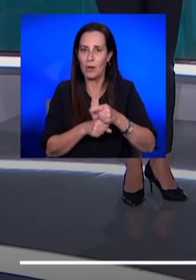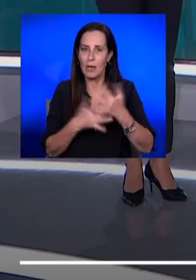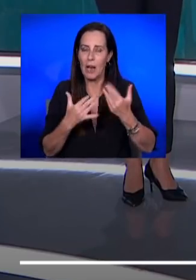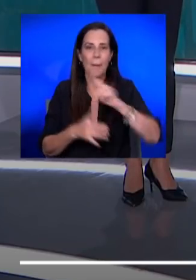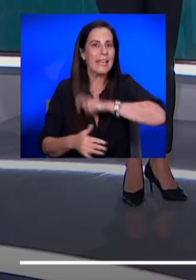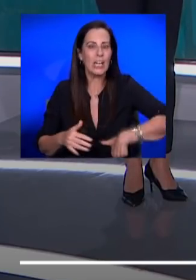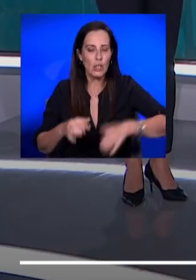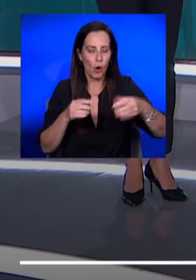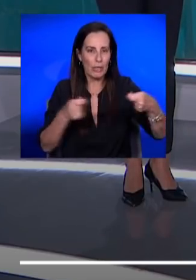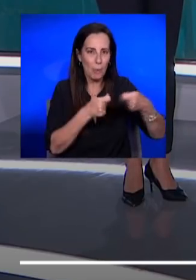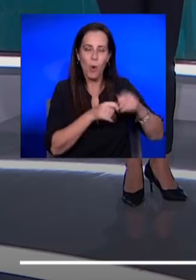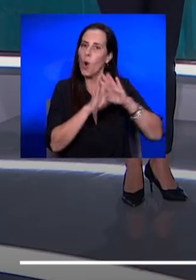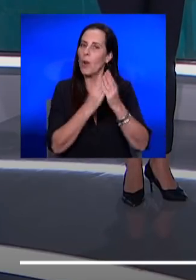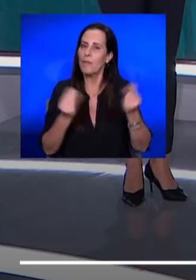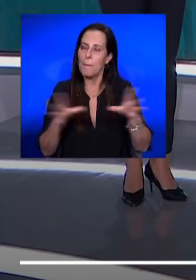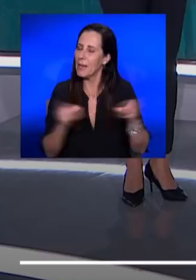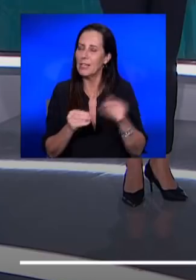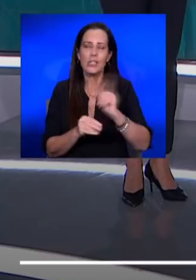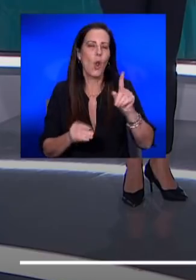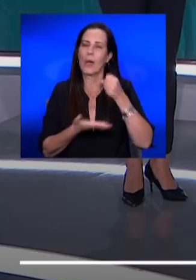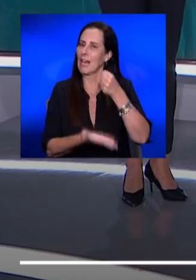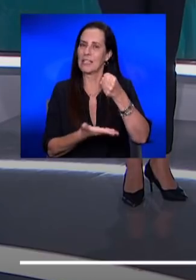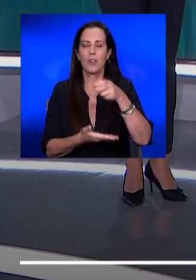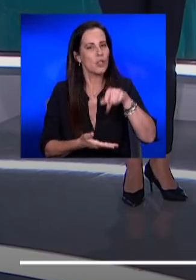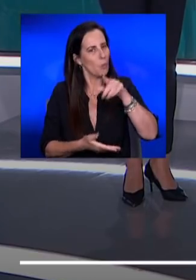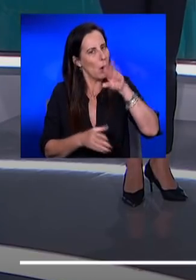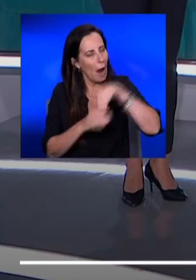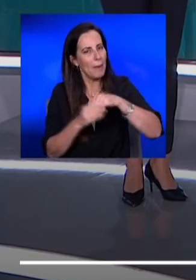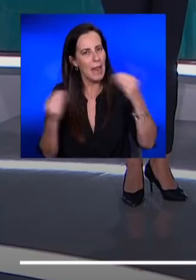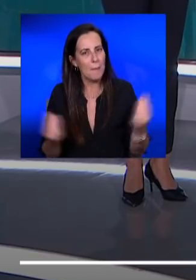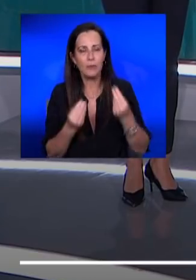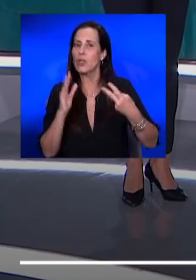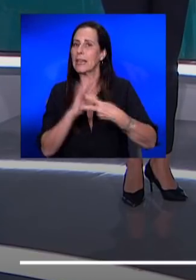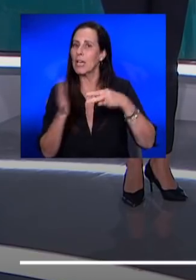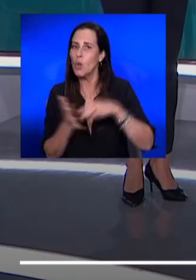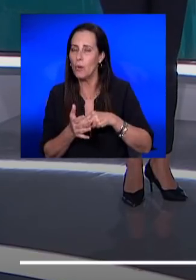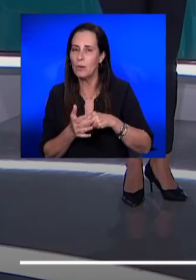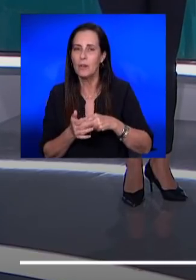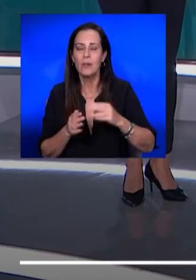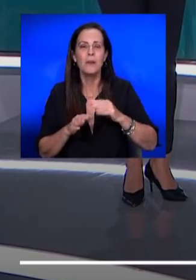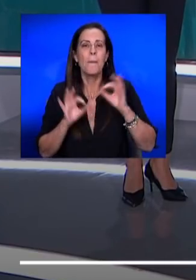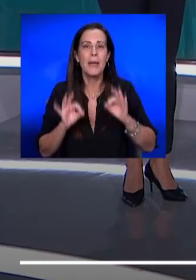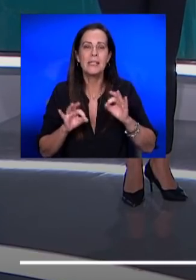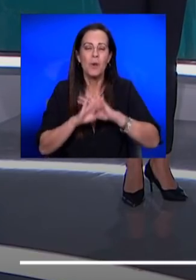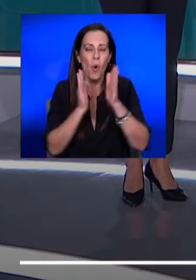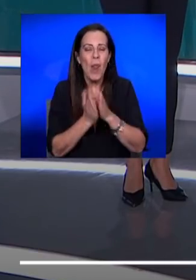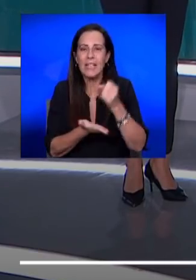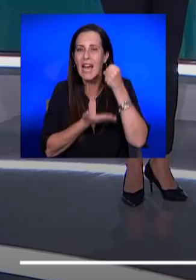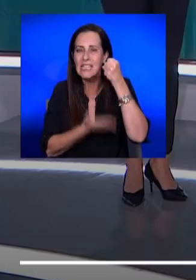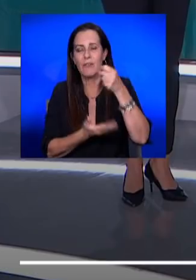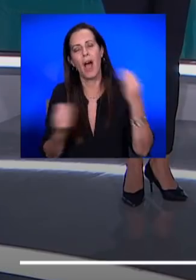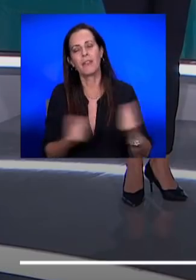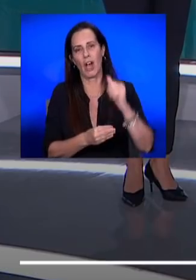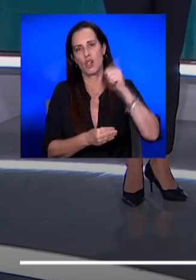רשויות. כל הדברים האלה זה לא רק תקציב, יש בהם גם אלמנטים תכנוניים, וכל בעצם התקציב הוא הדבר